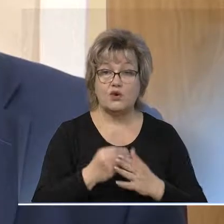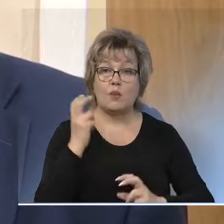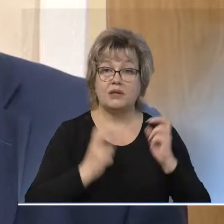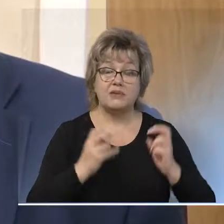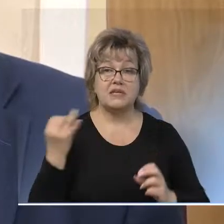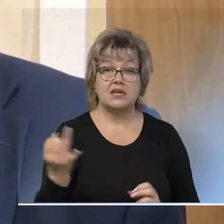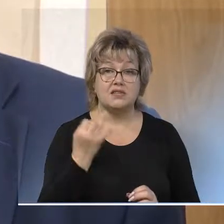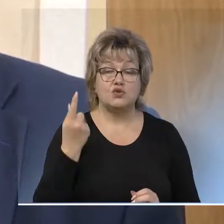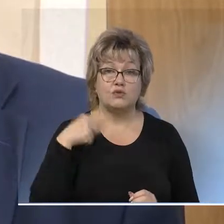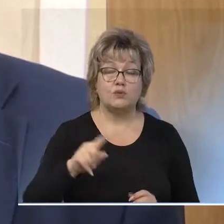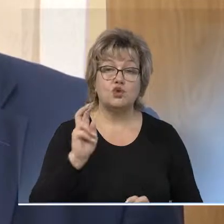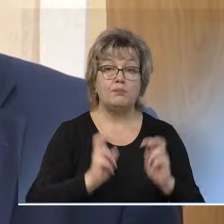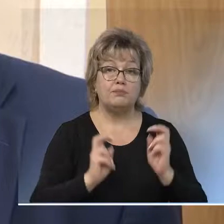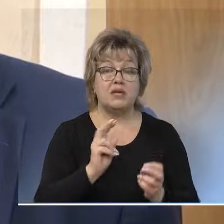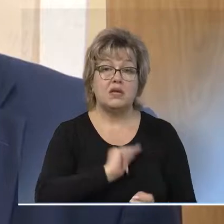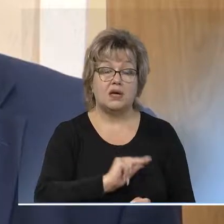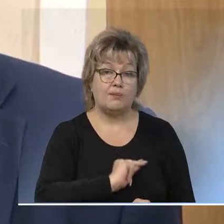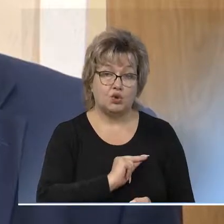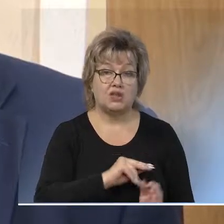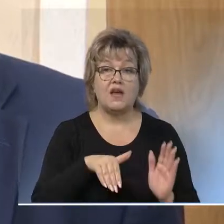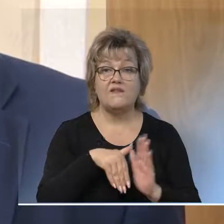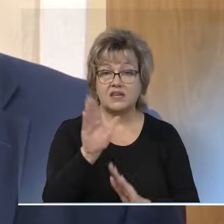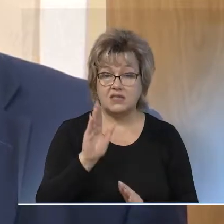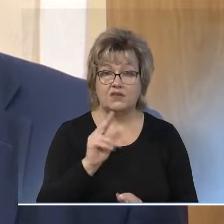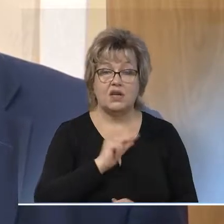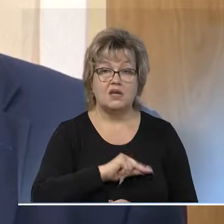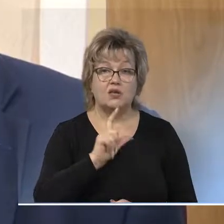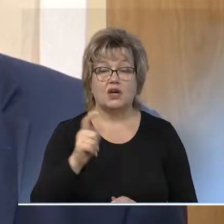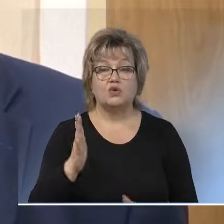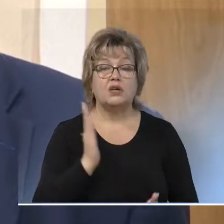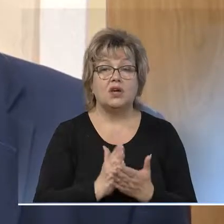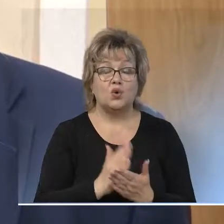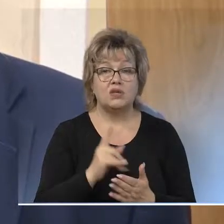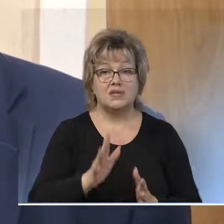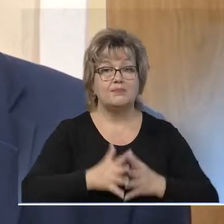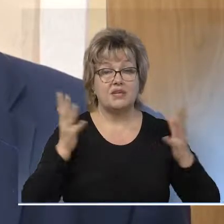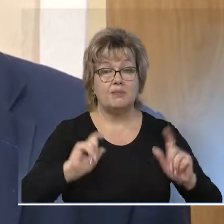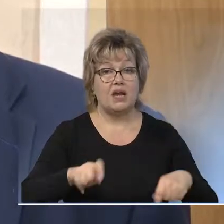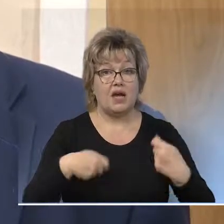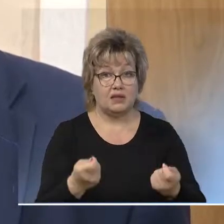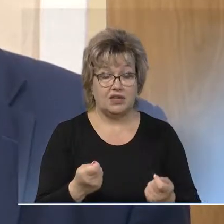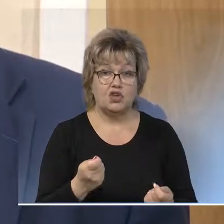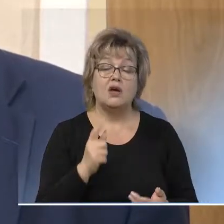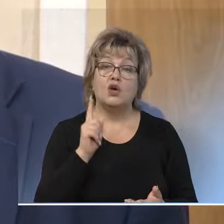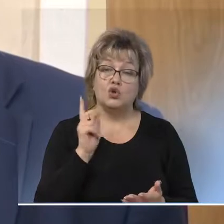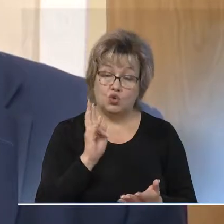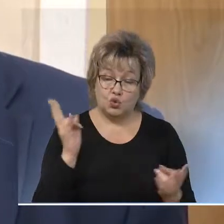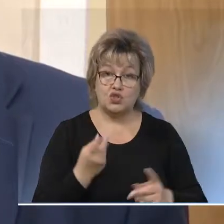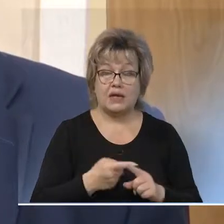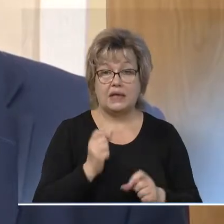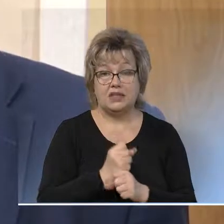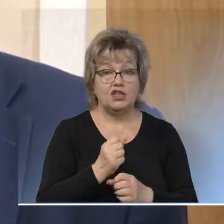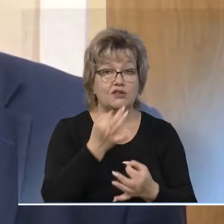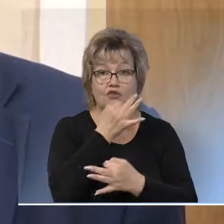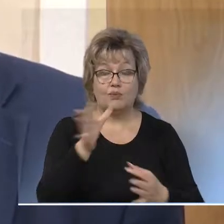управленец на предприятии заинтересован в том, чтобы предприятие работало максимально эффективно, те сотрудники, которые там находятся, работали с максимальной отдачей. Конечно, это нужно